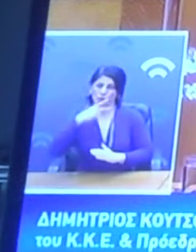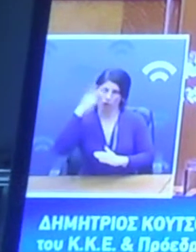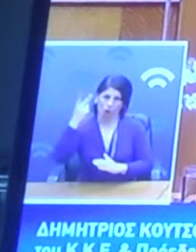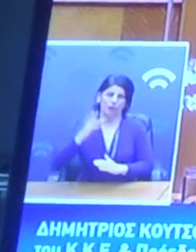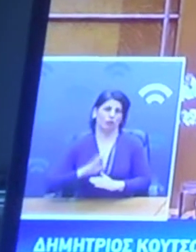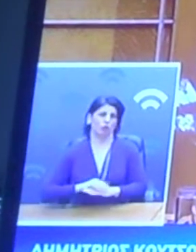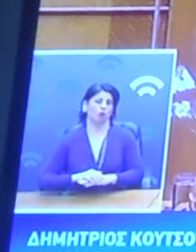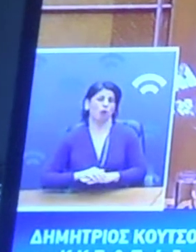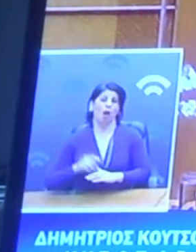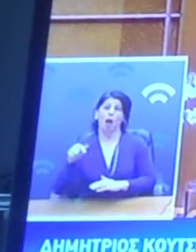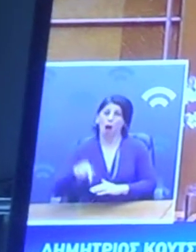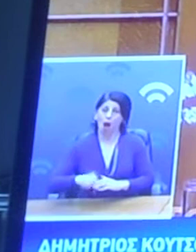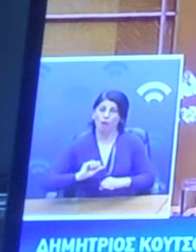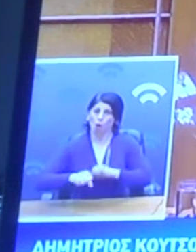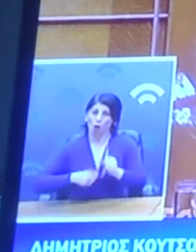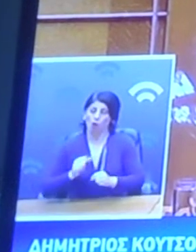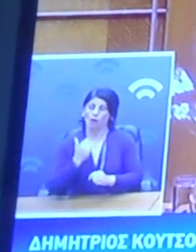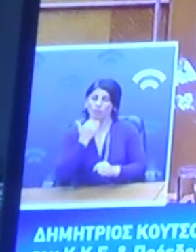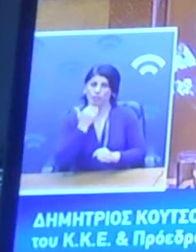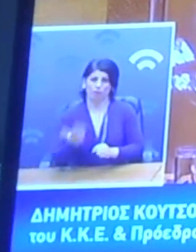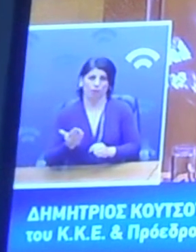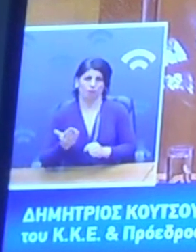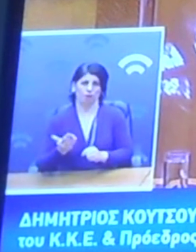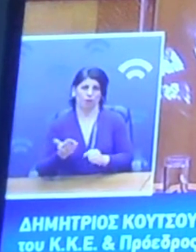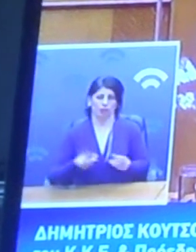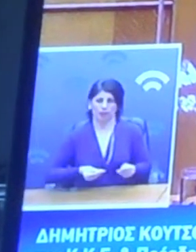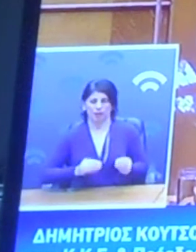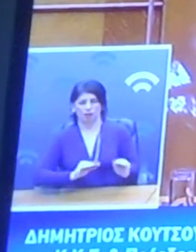τους. Και αυτός ο αγώνας δεν μπορεί να μεταφερθεί για κάποιο απότερο μέρος.